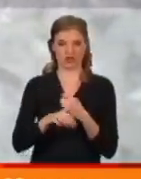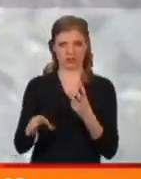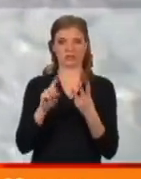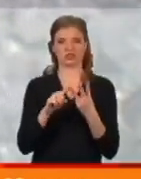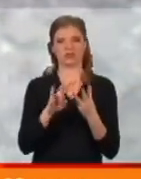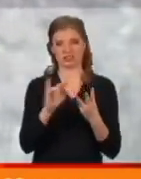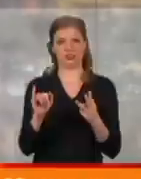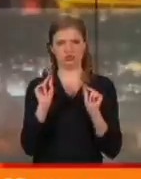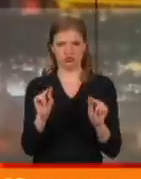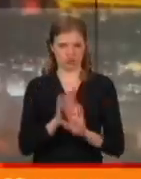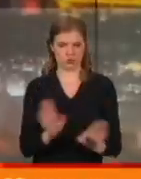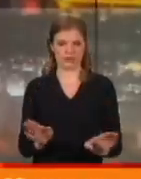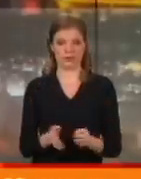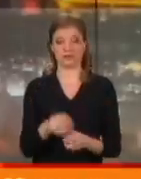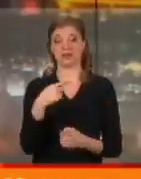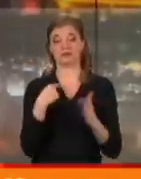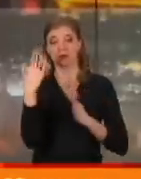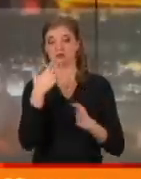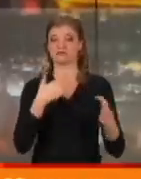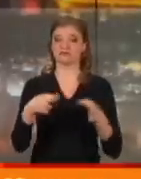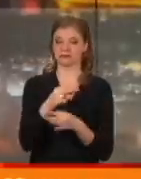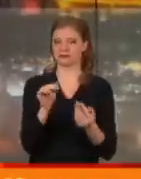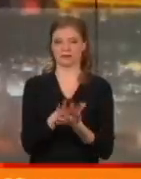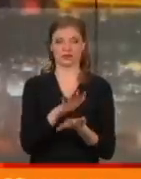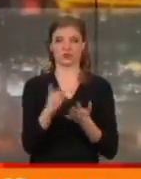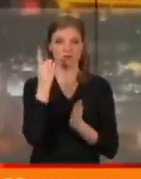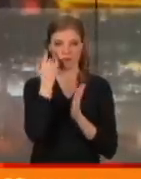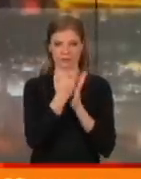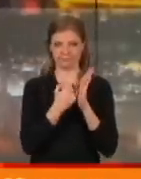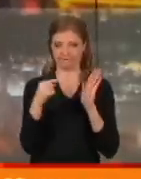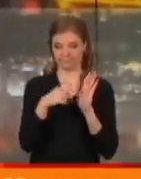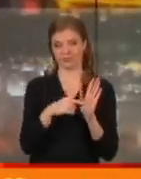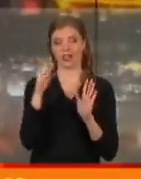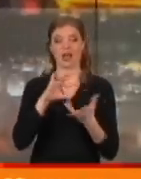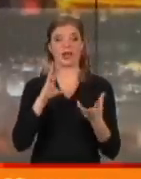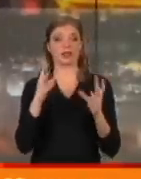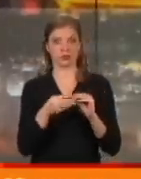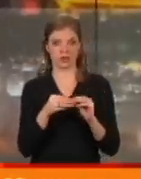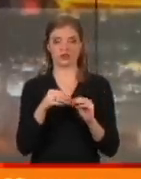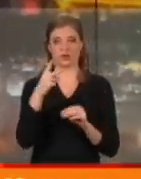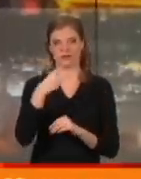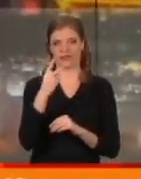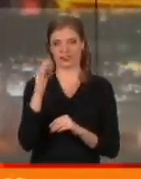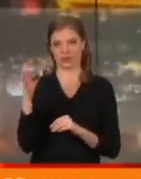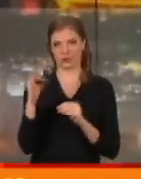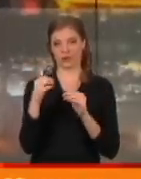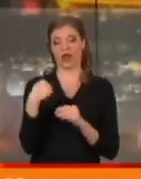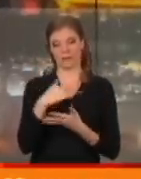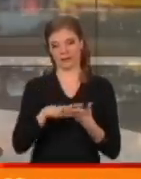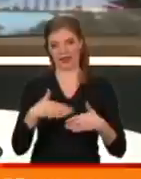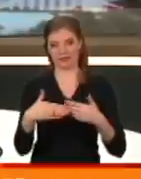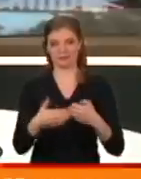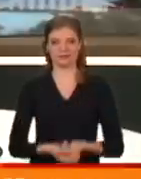от чесно, ні. Голосуйте, коментуйте в безкоштовному мобільному додатку телепорталу. Результати у вікнах о 22:10, і ми йдемо